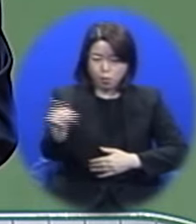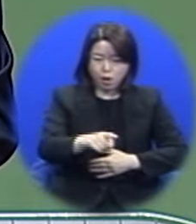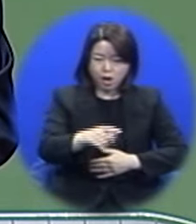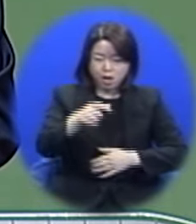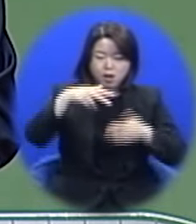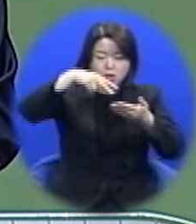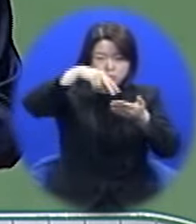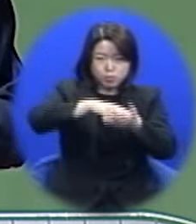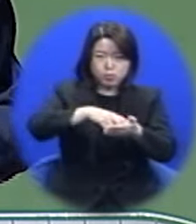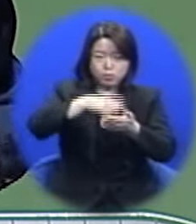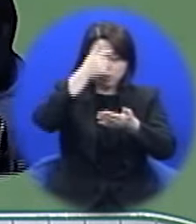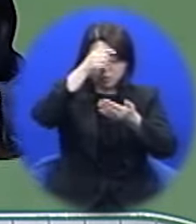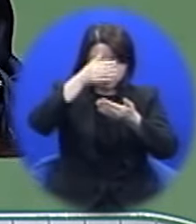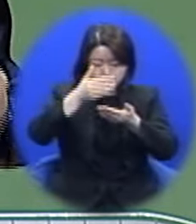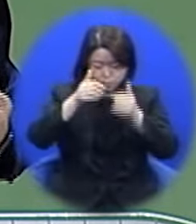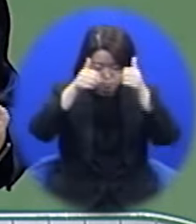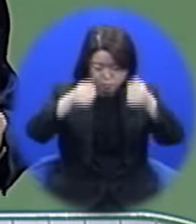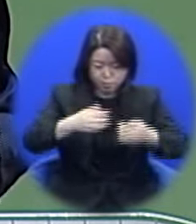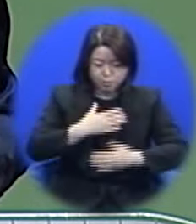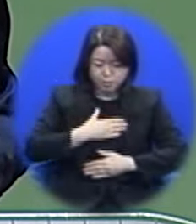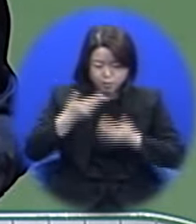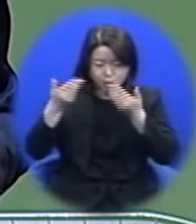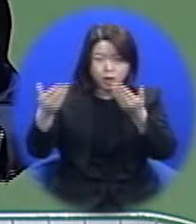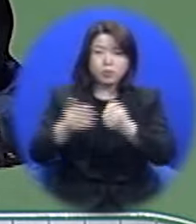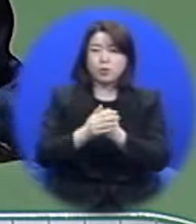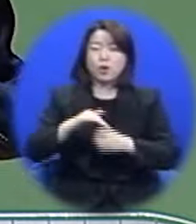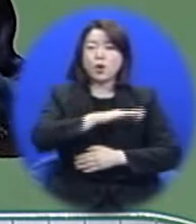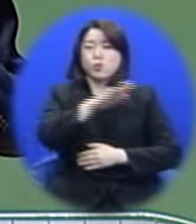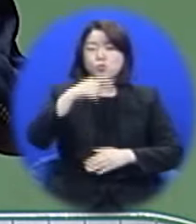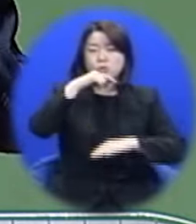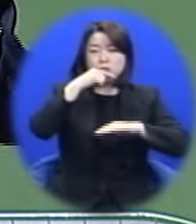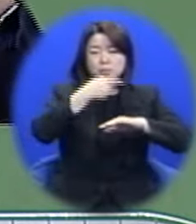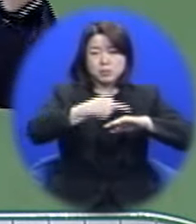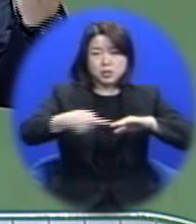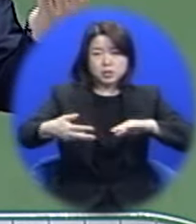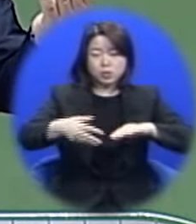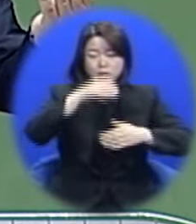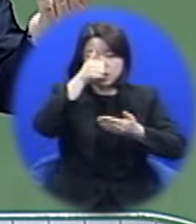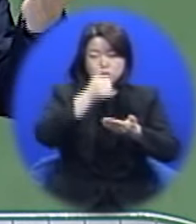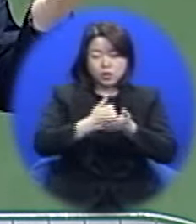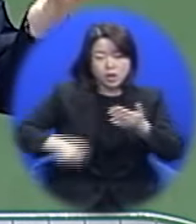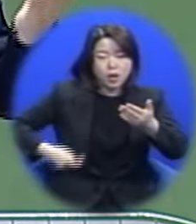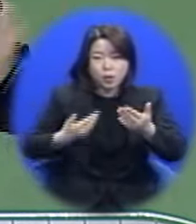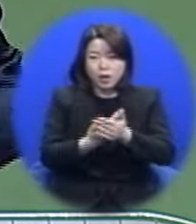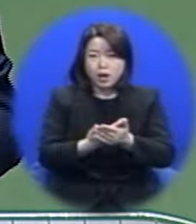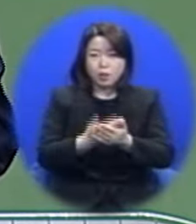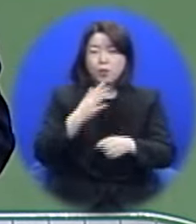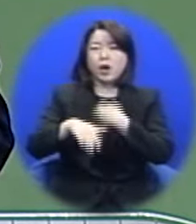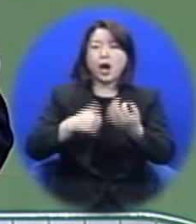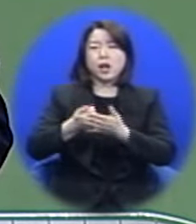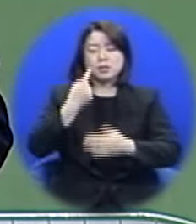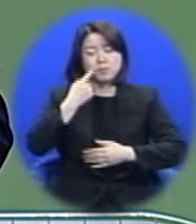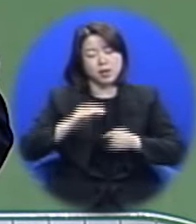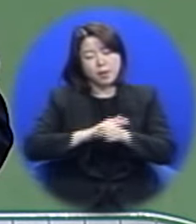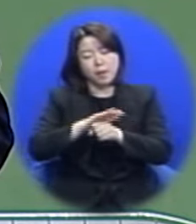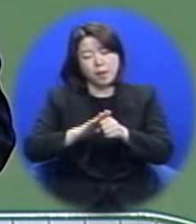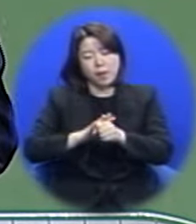경배하며 그동안의 우리의 죄, 민족의 죄를 회개하고 이제 하나님의 긍휼하심을 구하십시다.